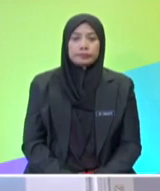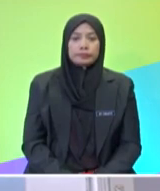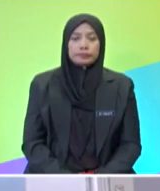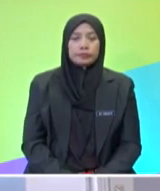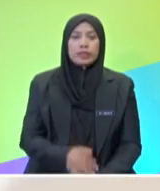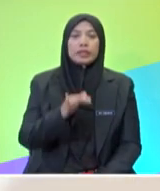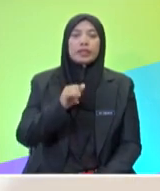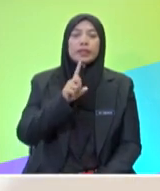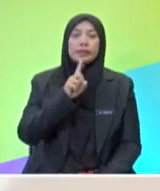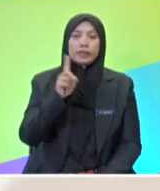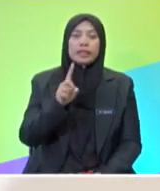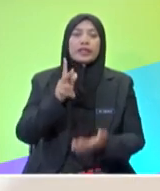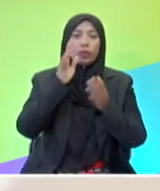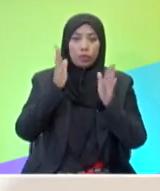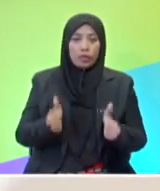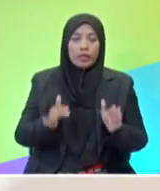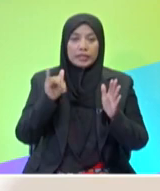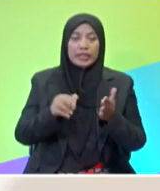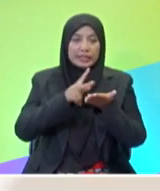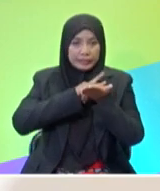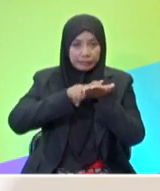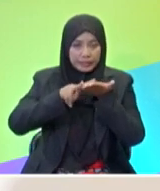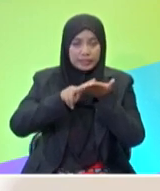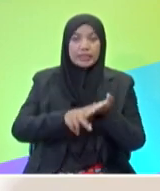Yang kemas. Orang yang kemas. Kenapa?